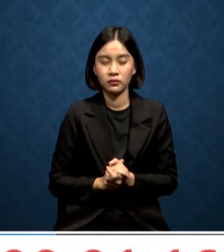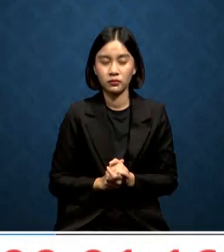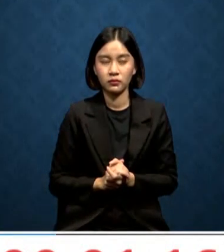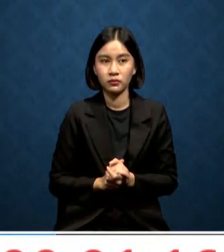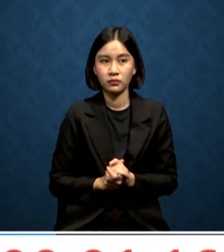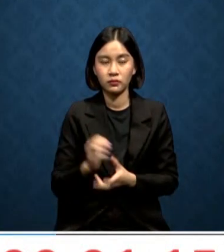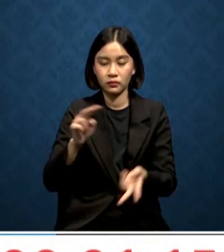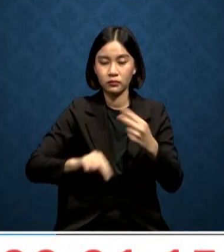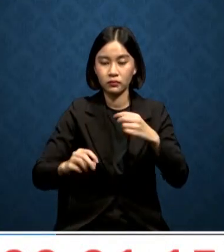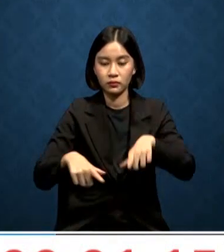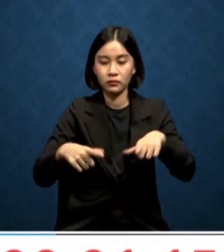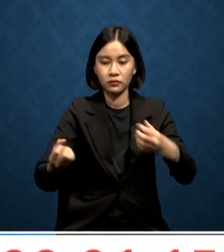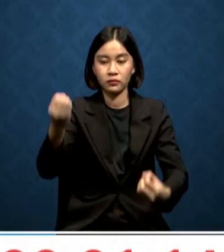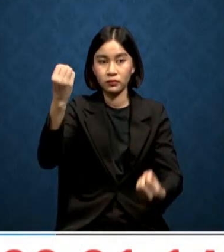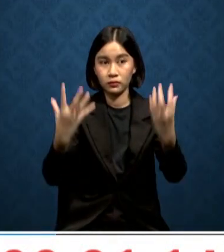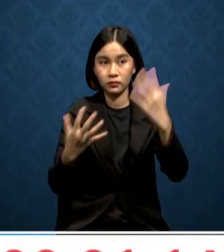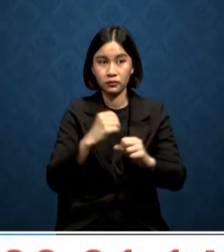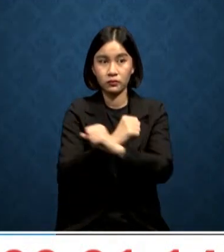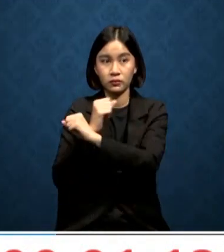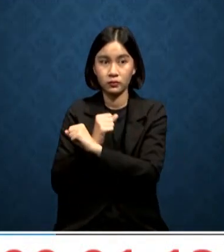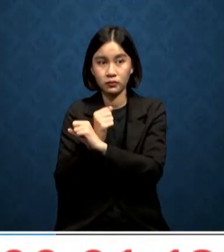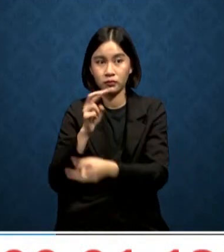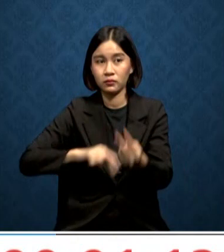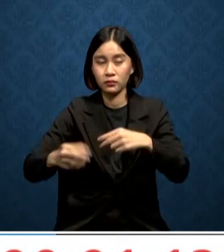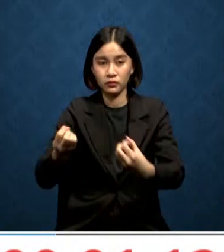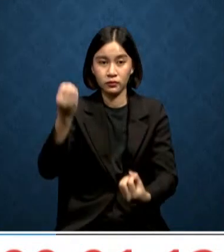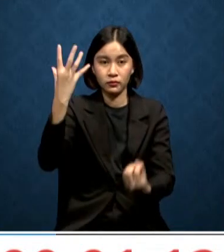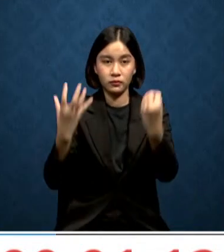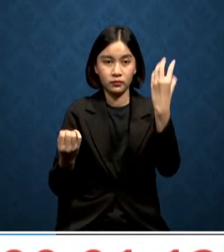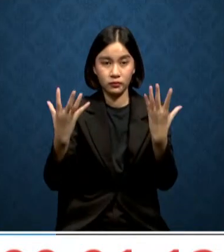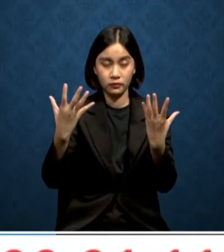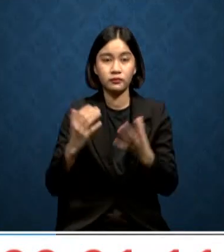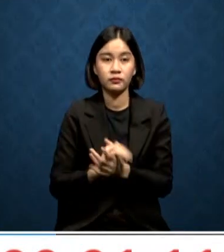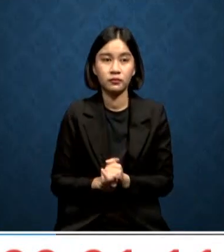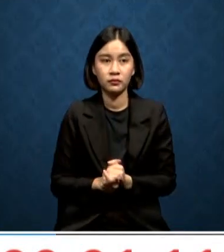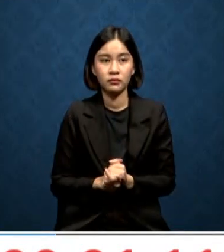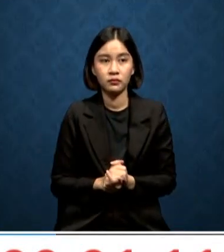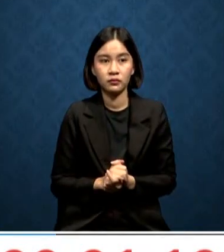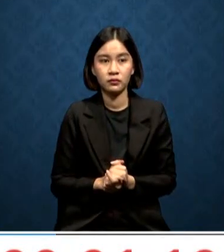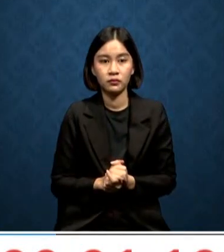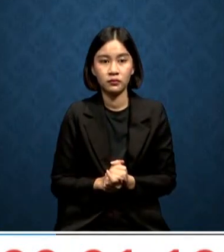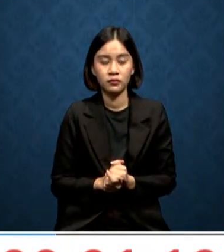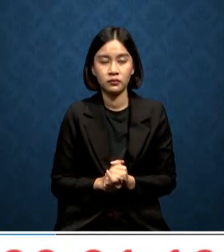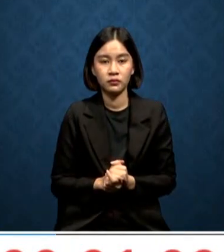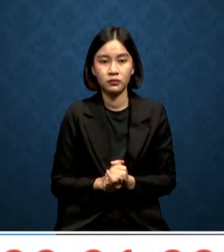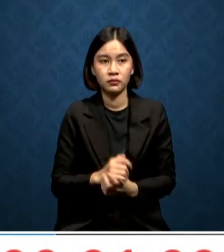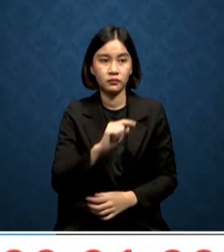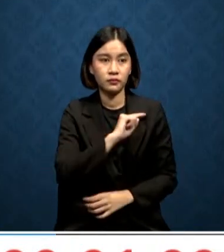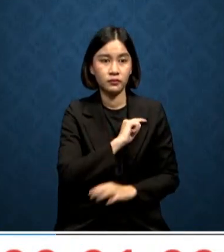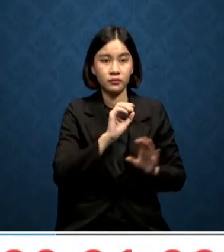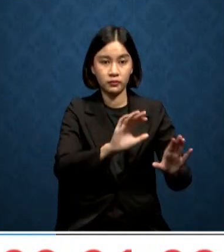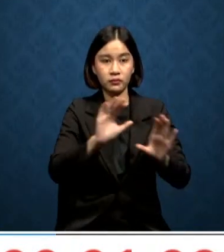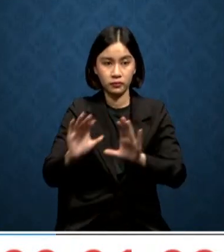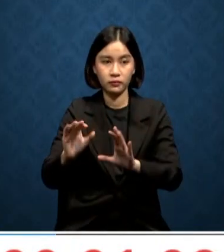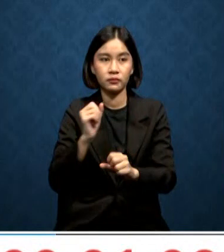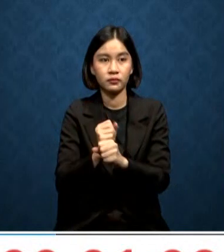ดูแลพื้นที่ป่าบกนะครับหน่วยป้องกันรักษาป่าซึ่งนอกจากงานที่จะมอบหมาย